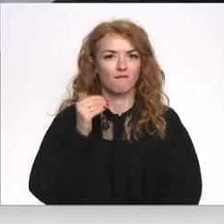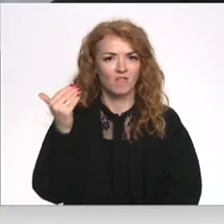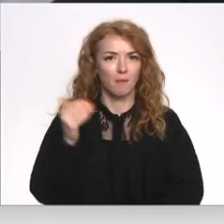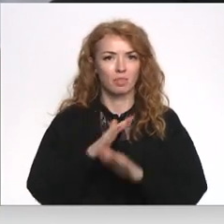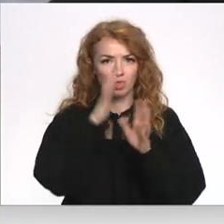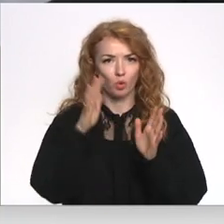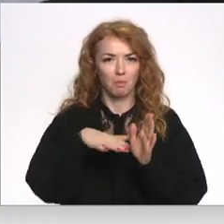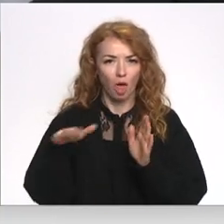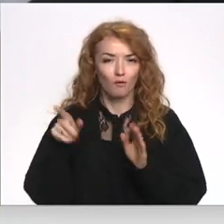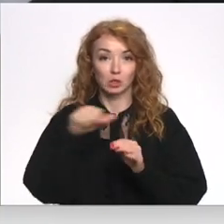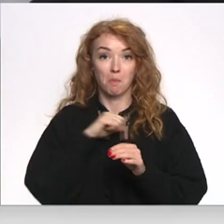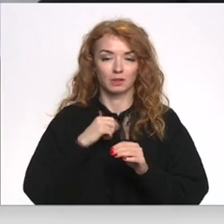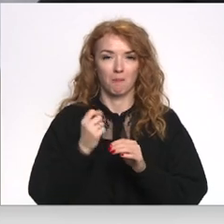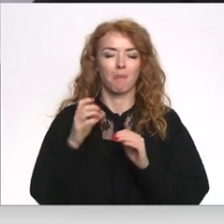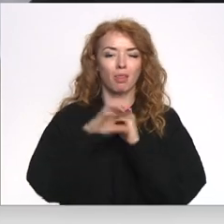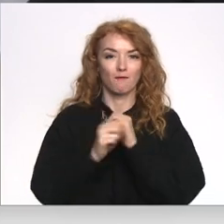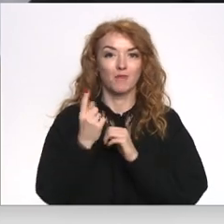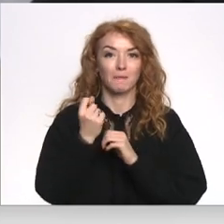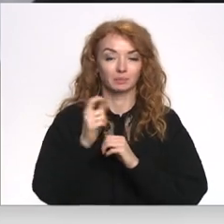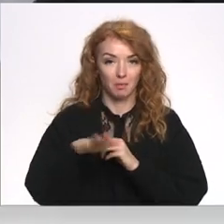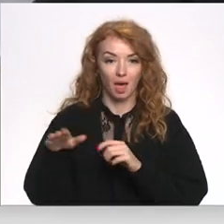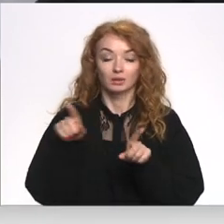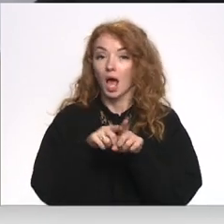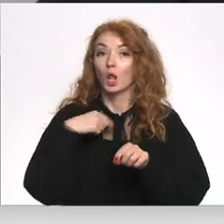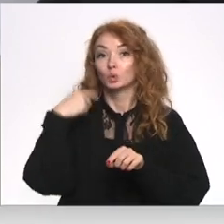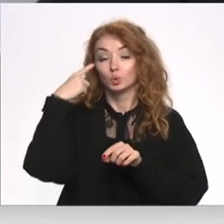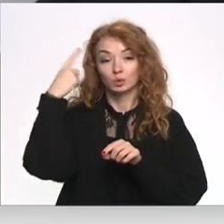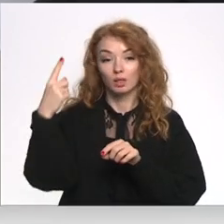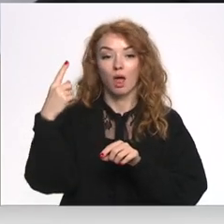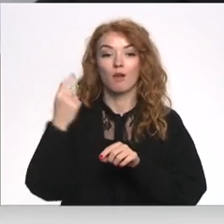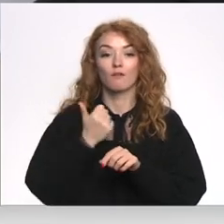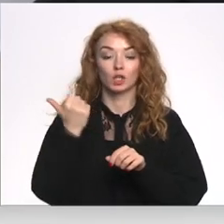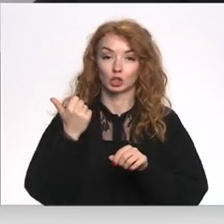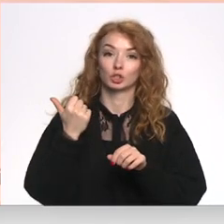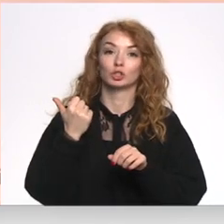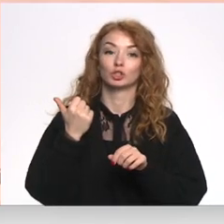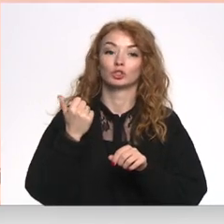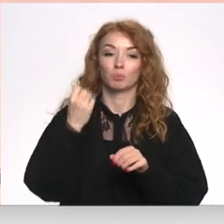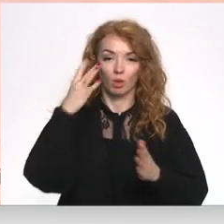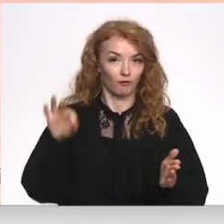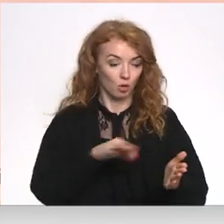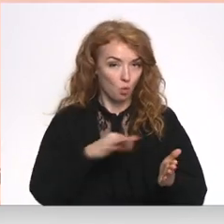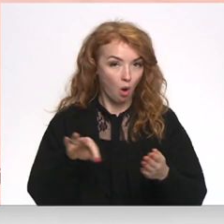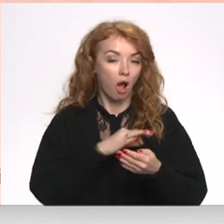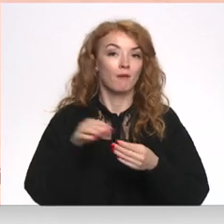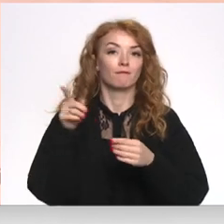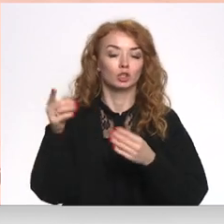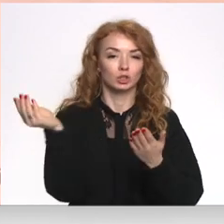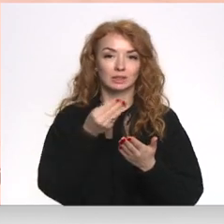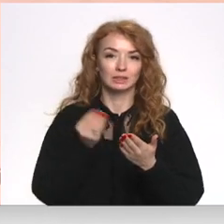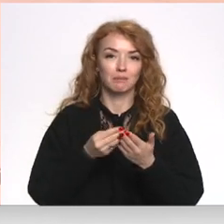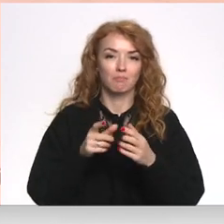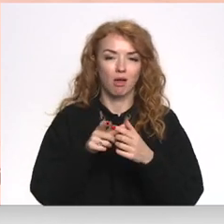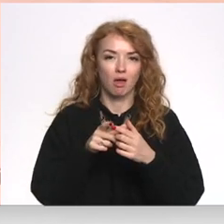bija 11. Un es arī uzzināju, ka viņš spēlē vijoli, viņš zīmē